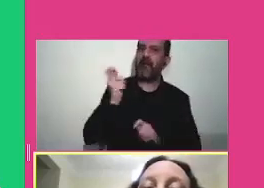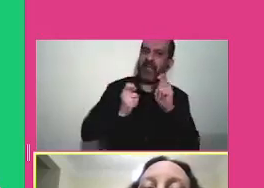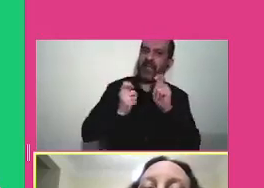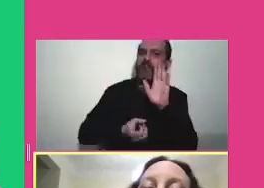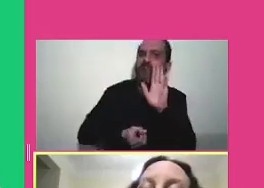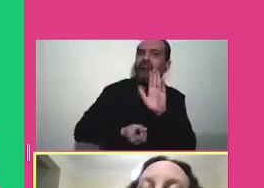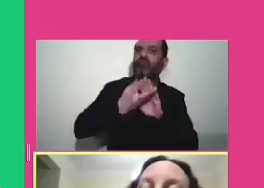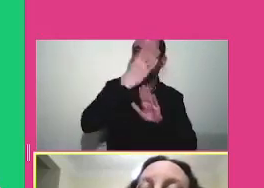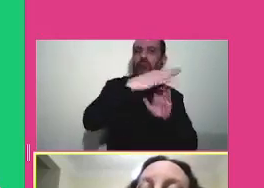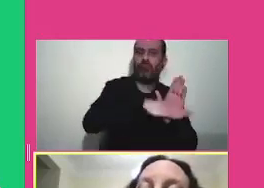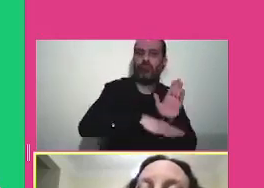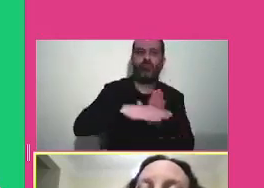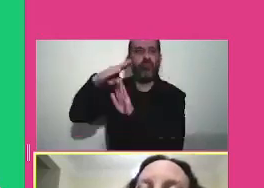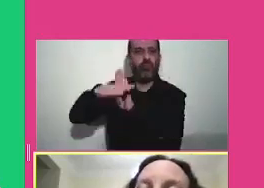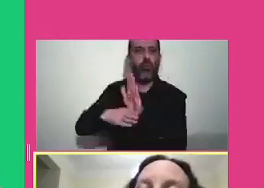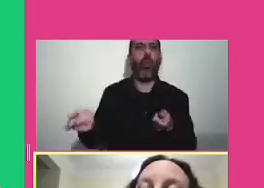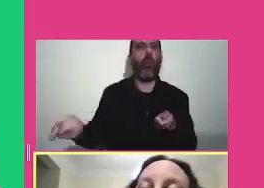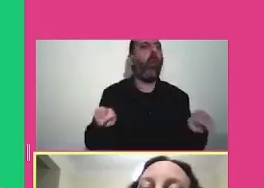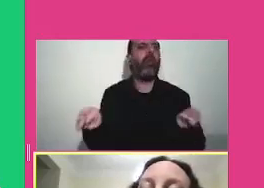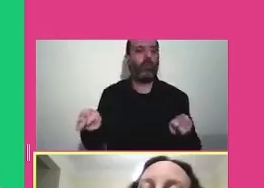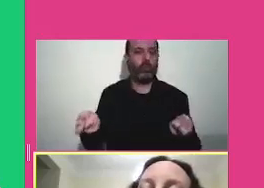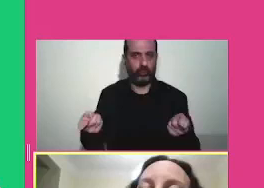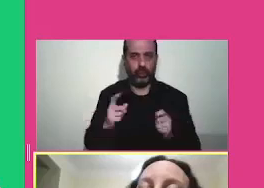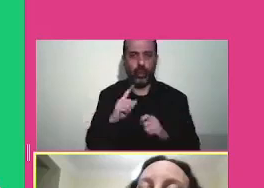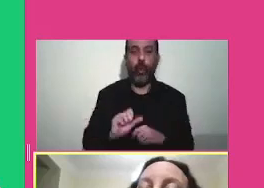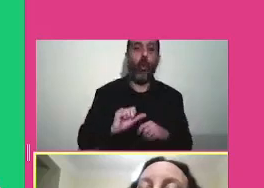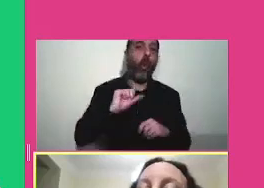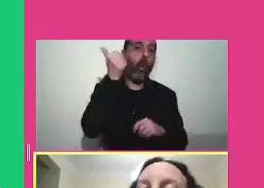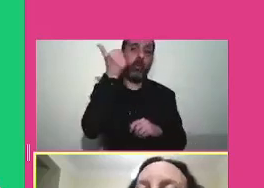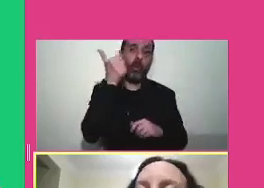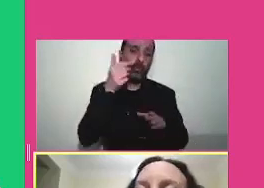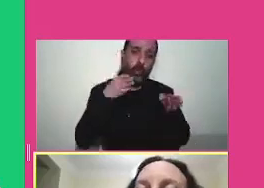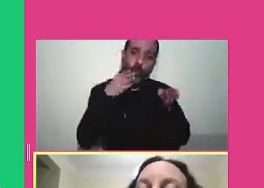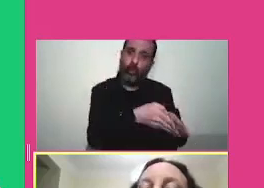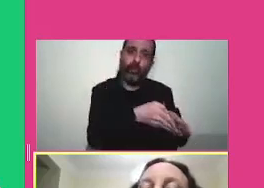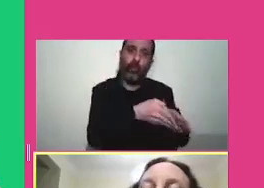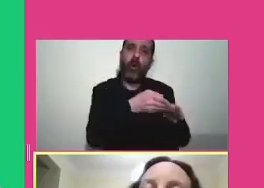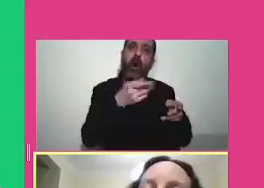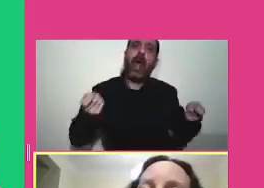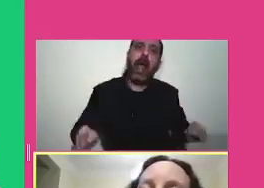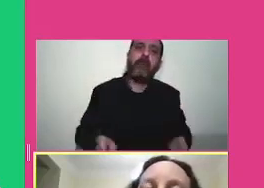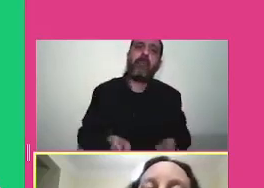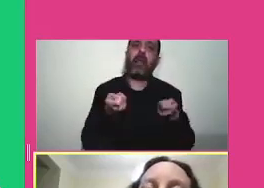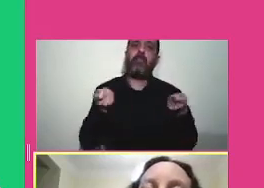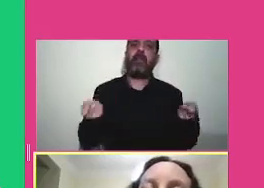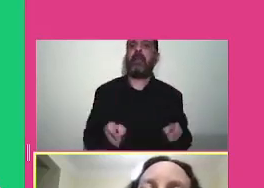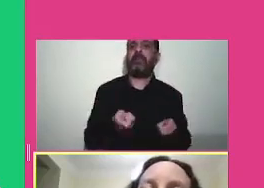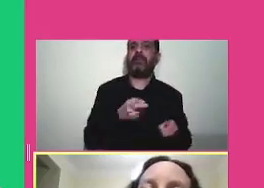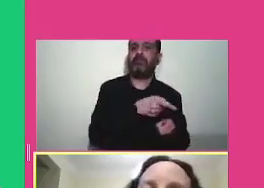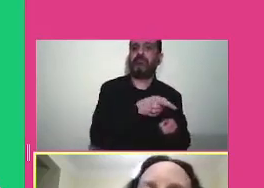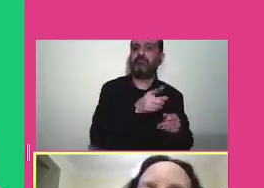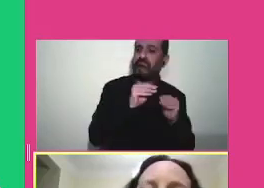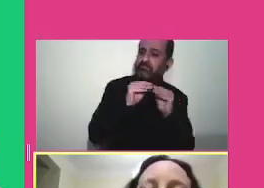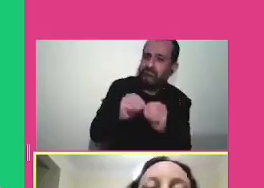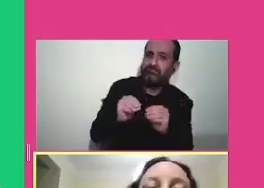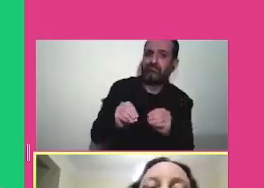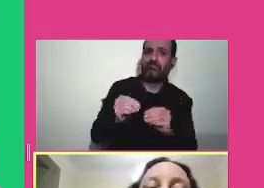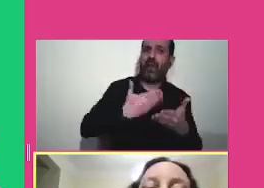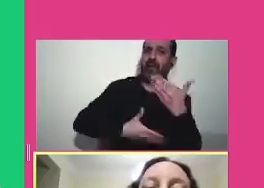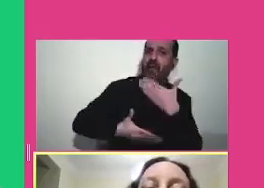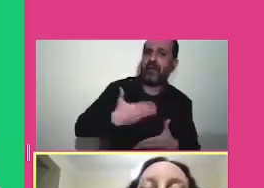στοχεύει στους επαγγελματίες που ασχολούνται με την αναπηρία, στους φροντιστές και στους